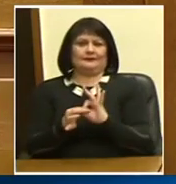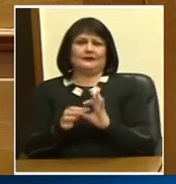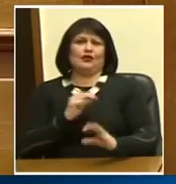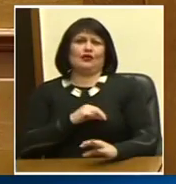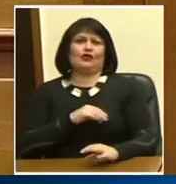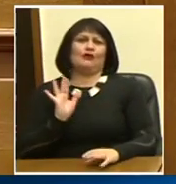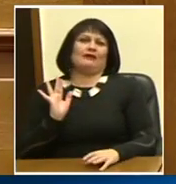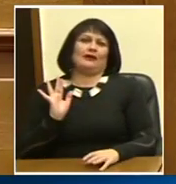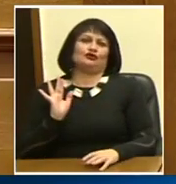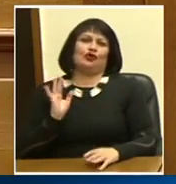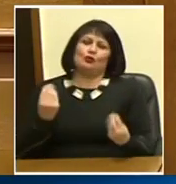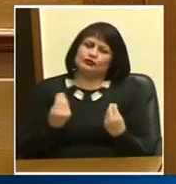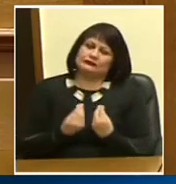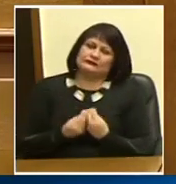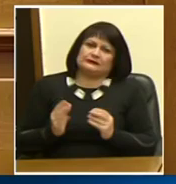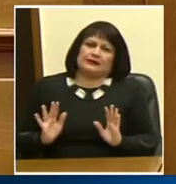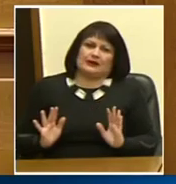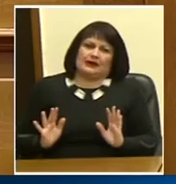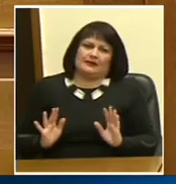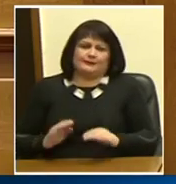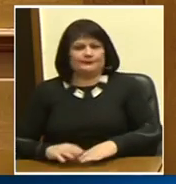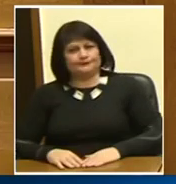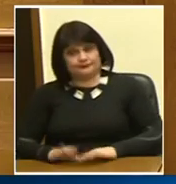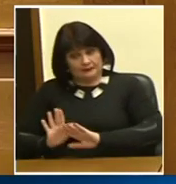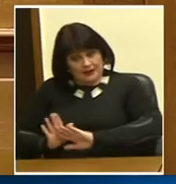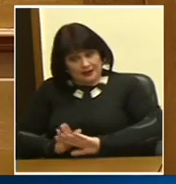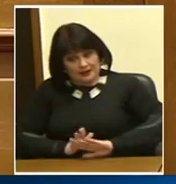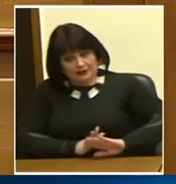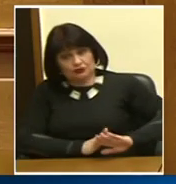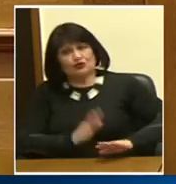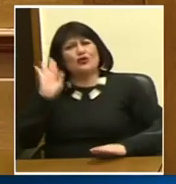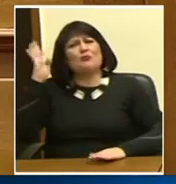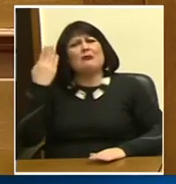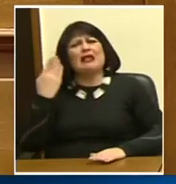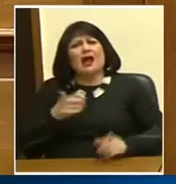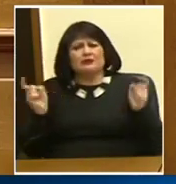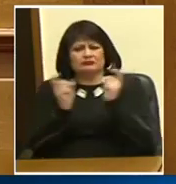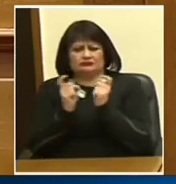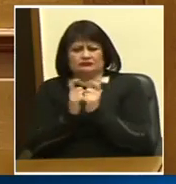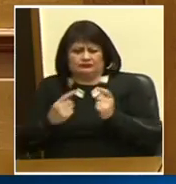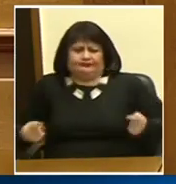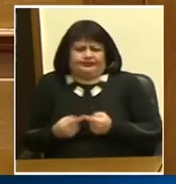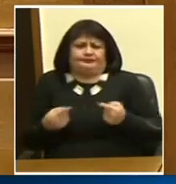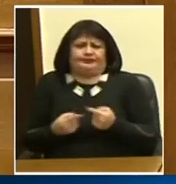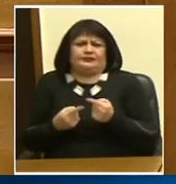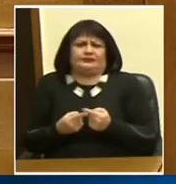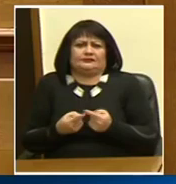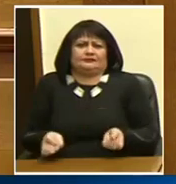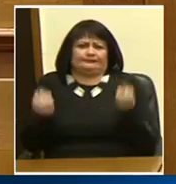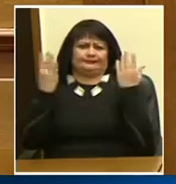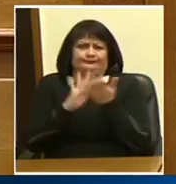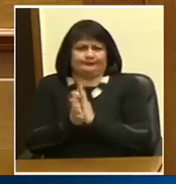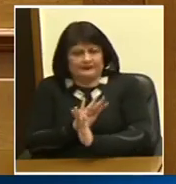εκεί που αρμόζει. Να αφήσουμε στην άκρη παλιές διενέξεις και συγκρούσεις,